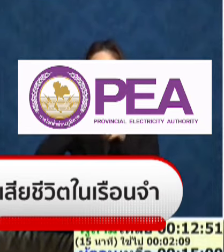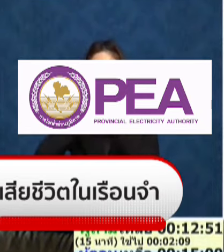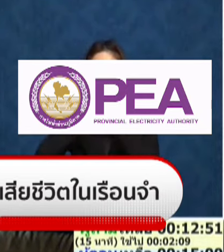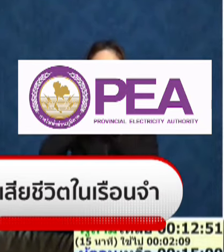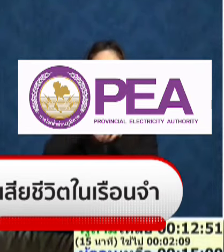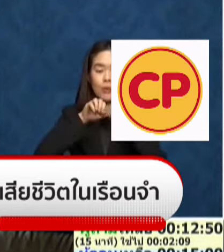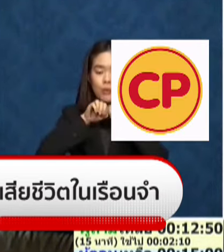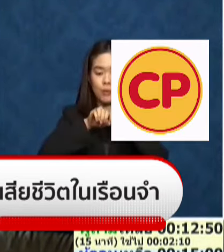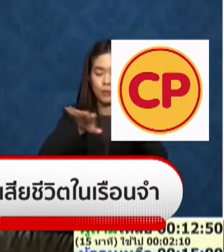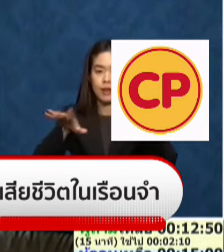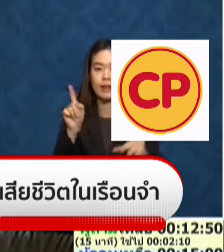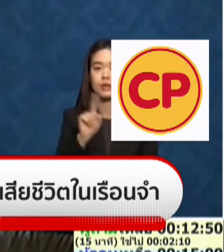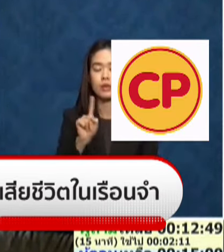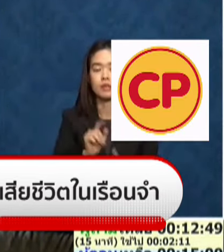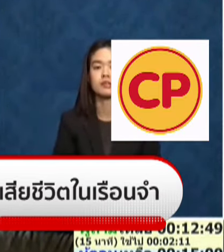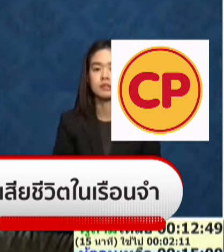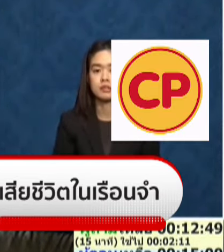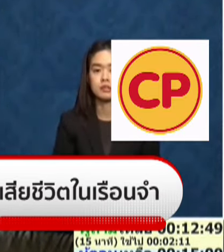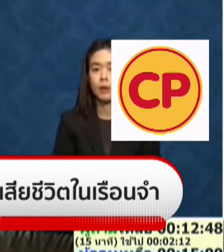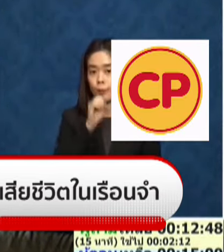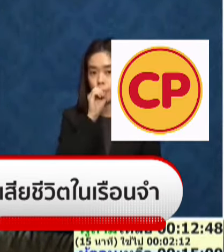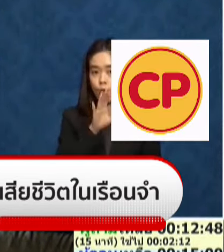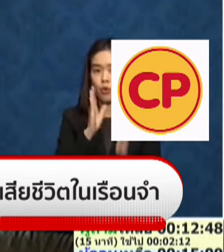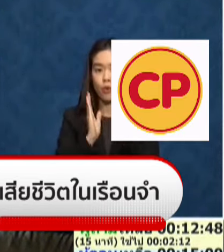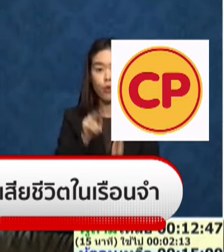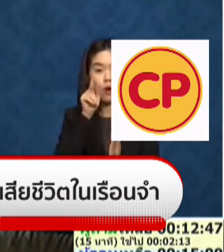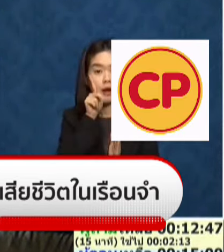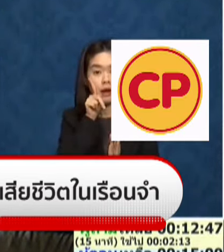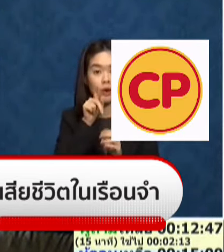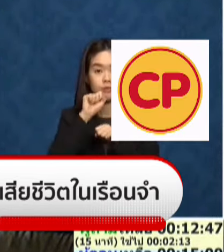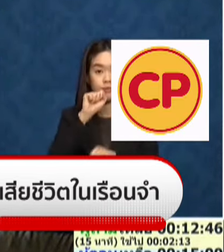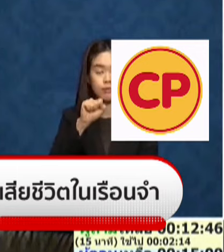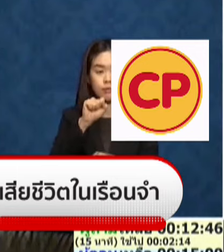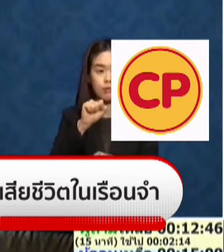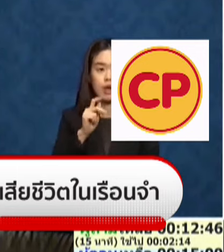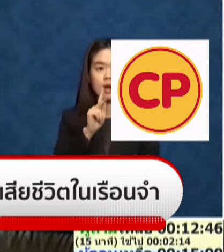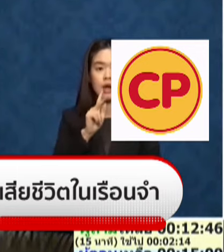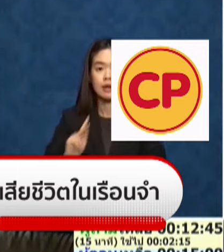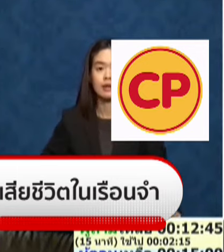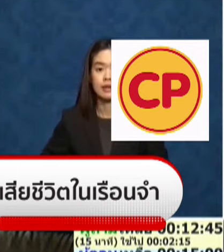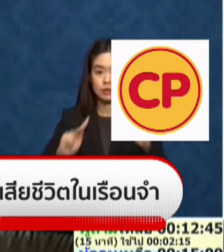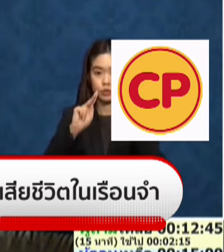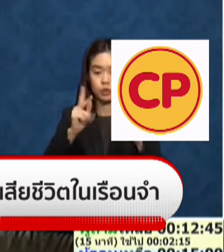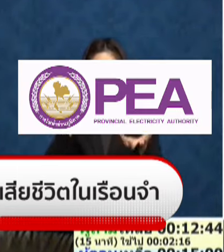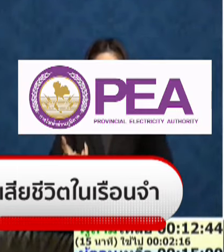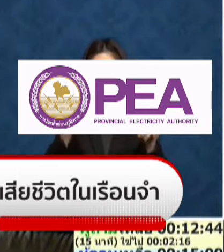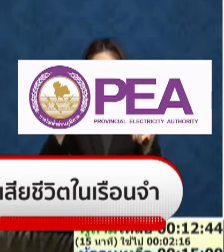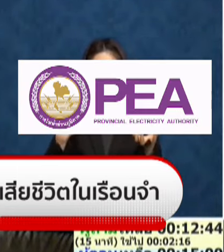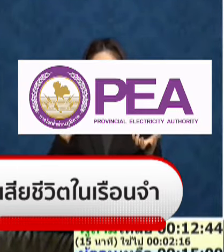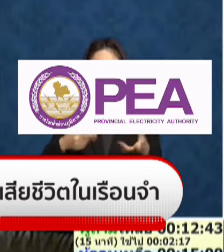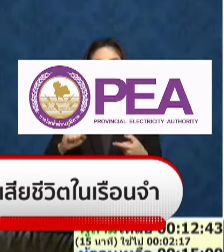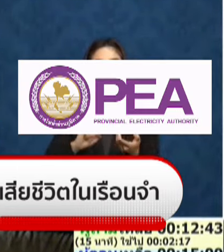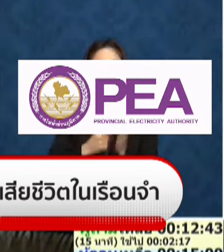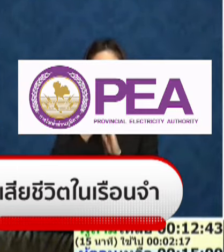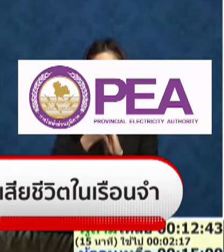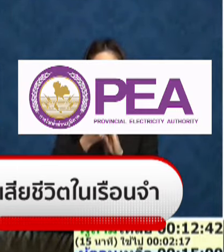เพราะเหตุใดจึงไม่มีการใช้เครื่องกระตุกหัวใจไฟฟ้าชนิดอัตโนมัติก็คือเวลาที่เสียชีวิตคือเวลาใดกรมราชทัณ